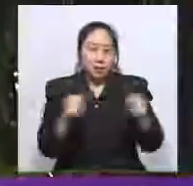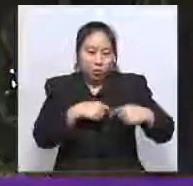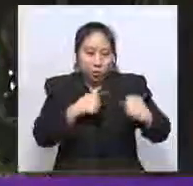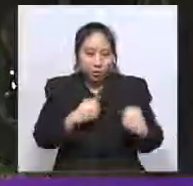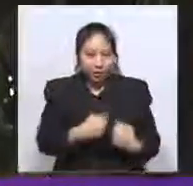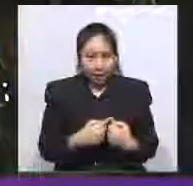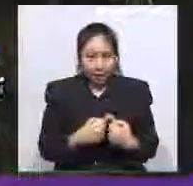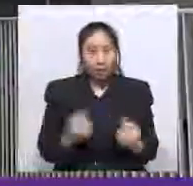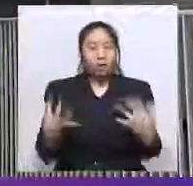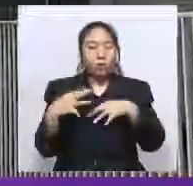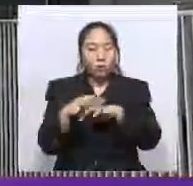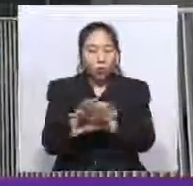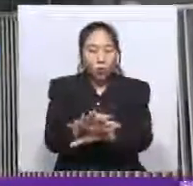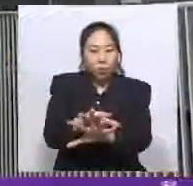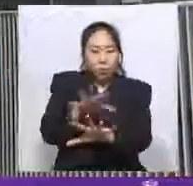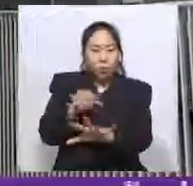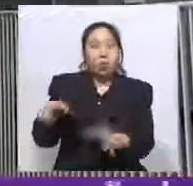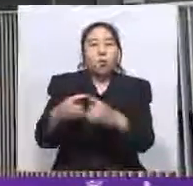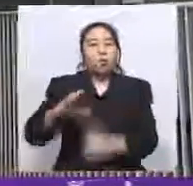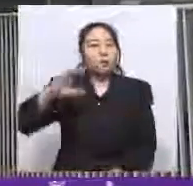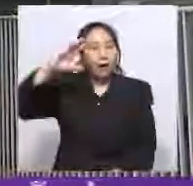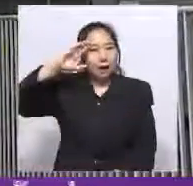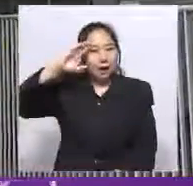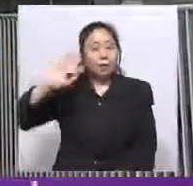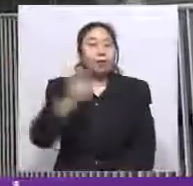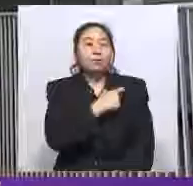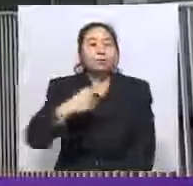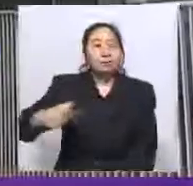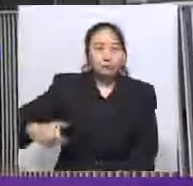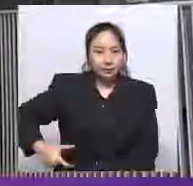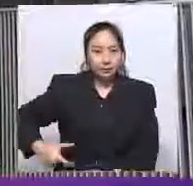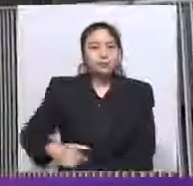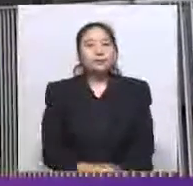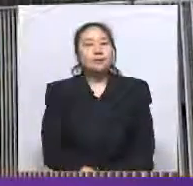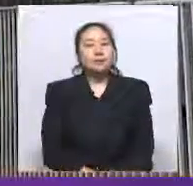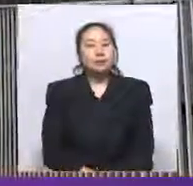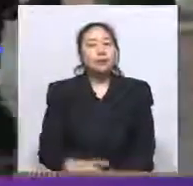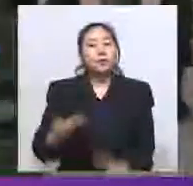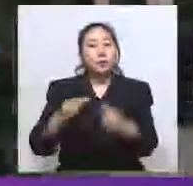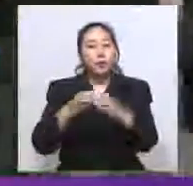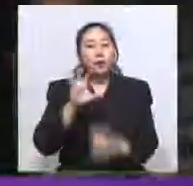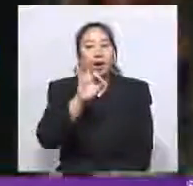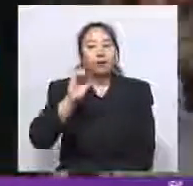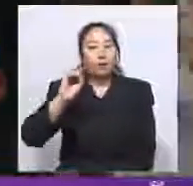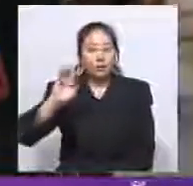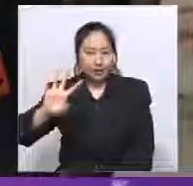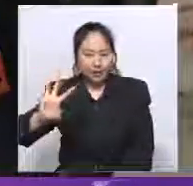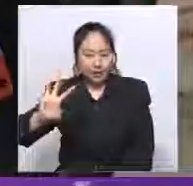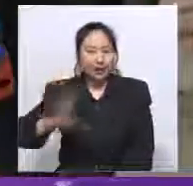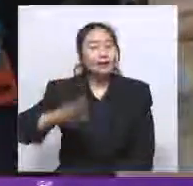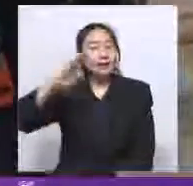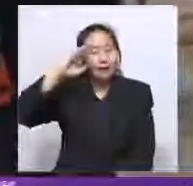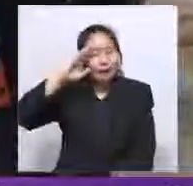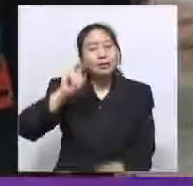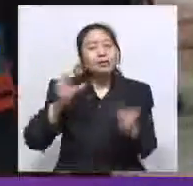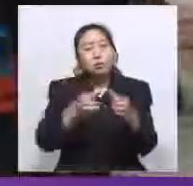วใจและจุดรวมพลปล่อยแถวของหน่วยทหารมหาดเล็กราชวัลลบรักษาพระองค์หน่วยเฉพาะกิจ904กองพลที่1รักษ